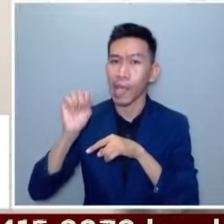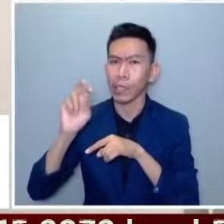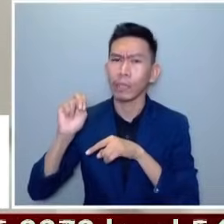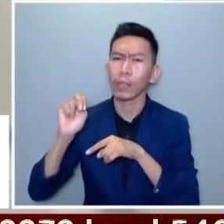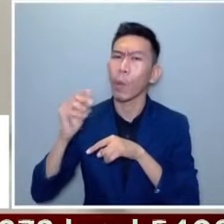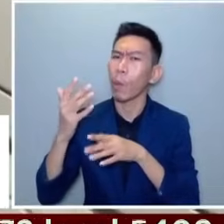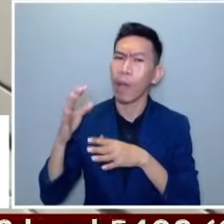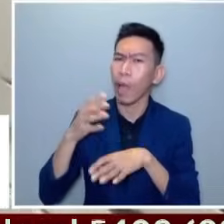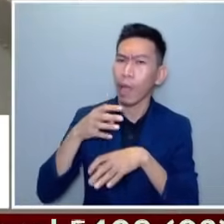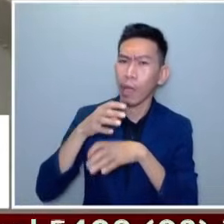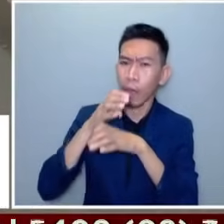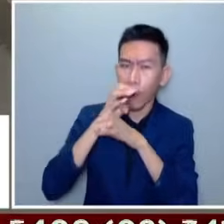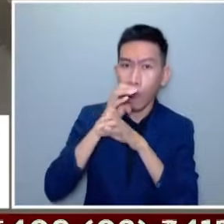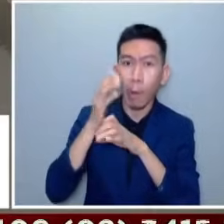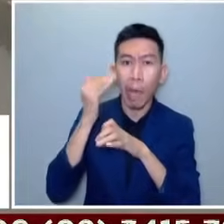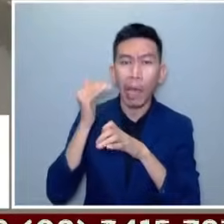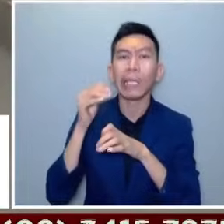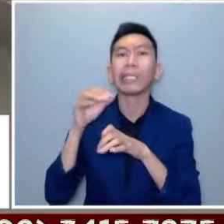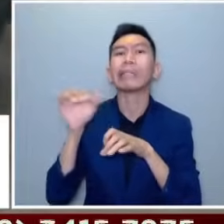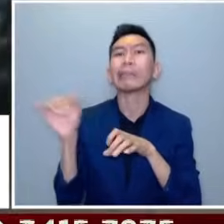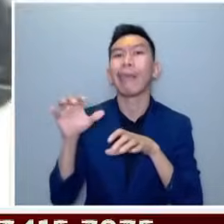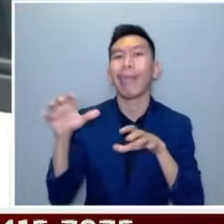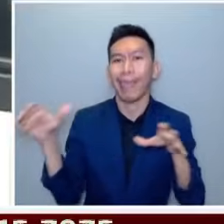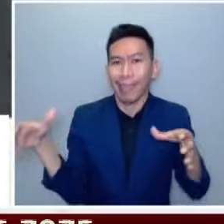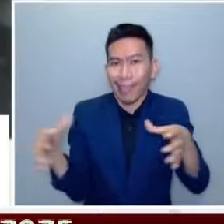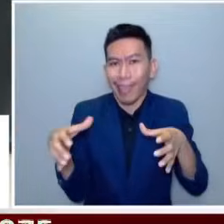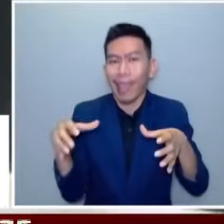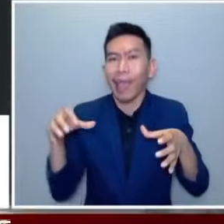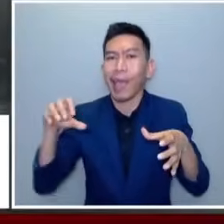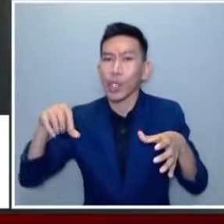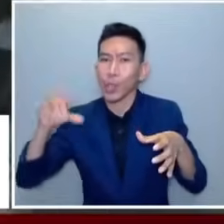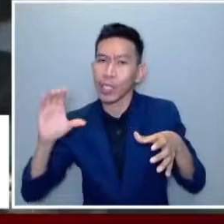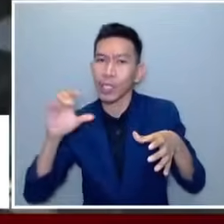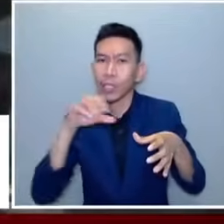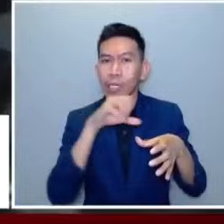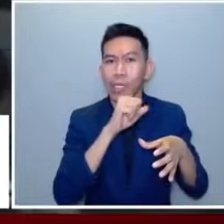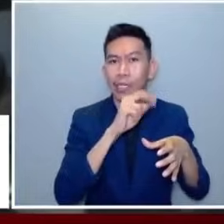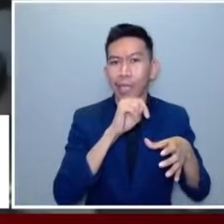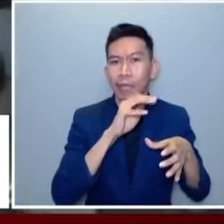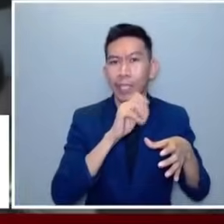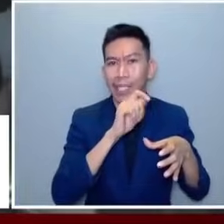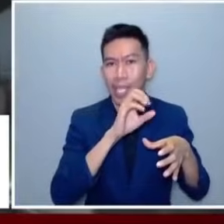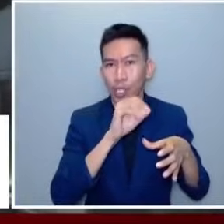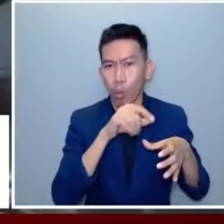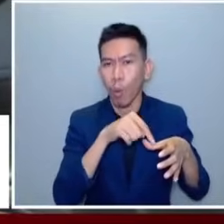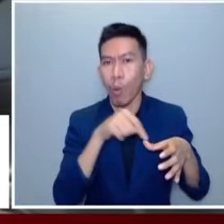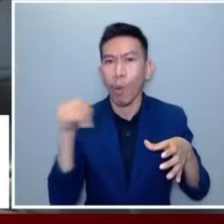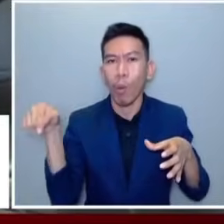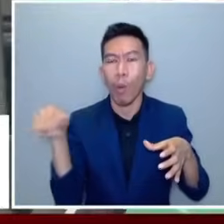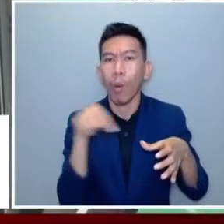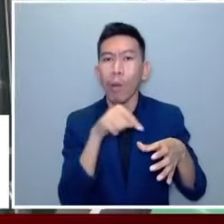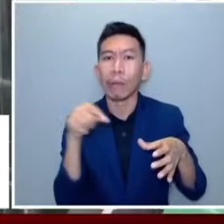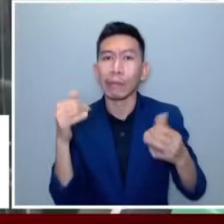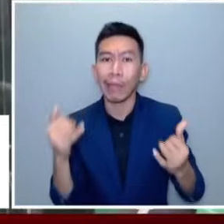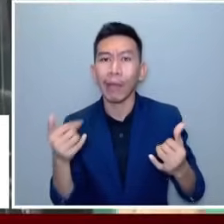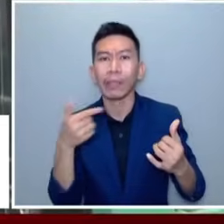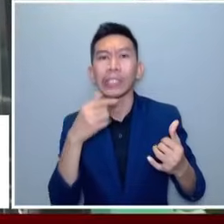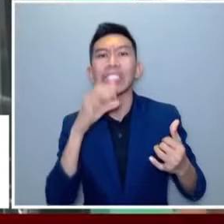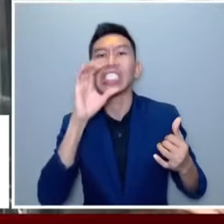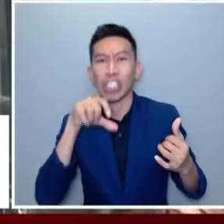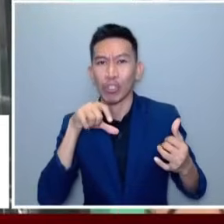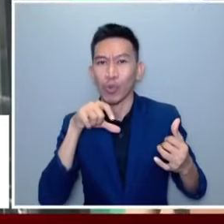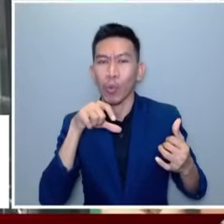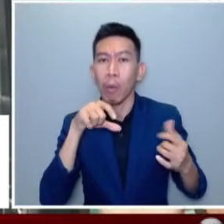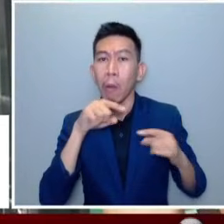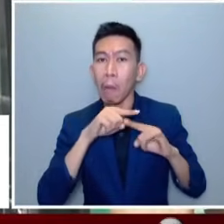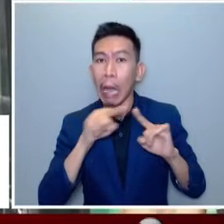bubble pa rin kasi ang NCR Plus, ngayong umiiral pa rin ang General Community Quarantine with heightened restrictions. Mag-iiba lang